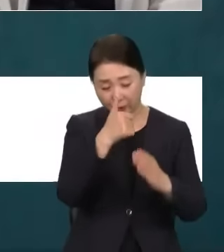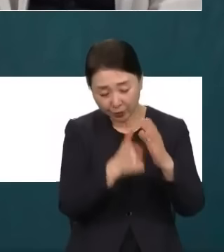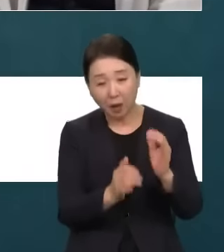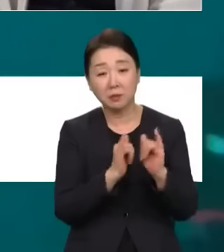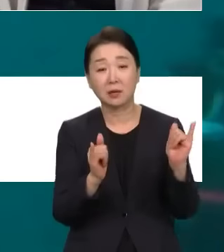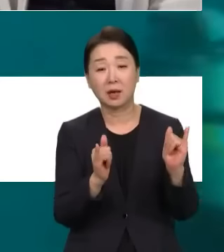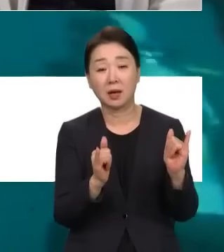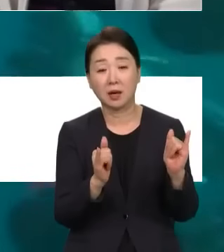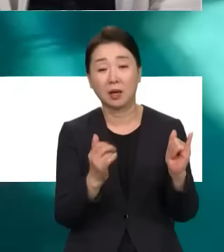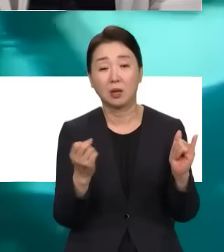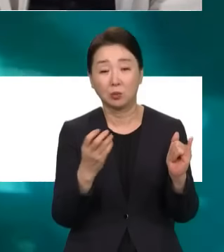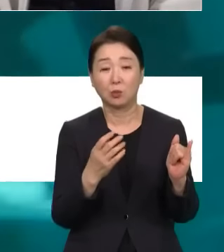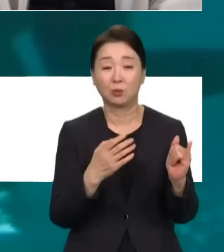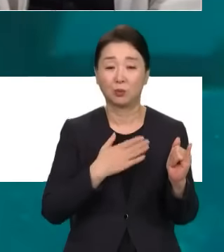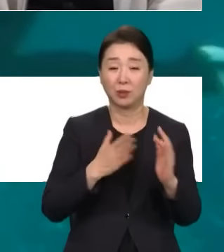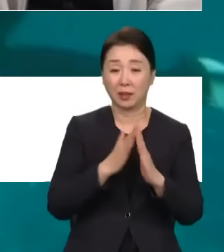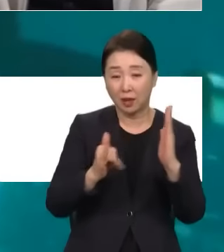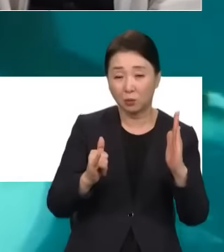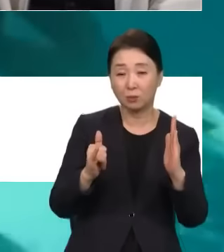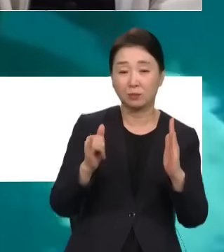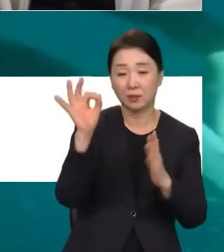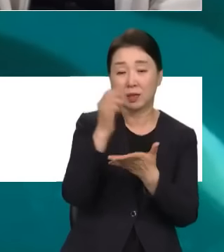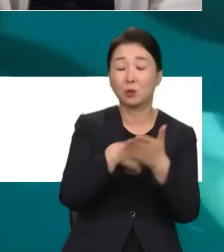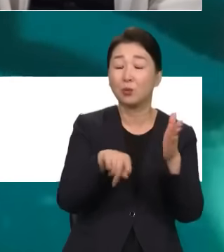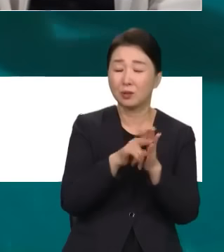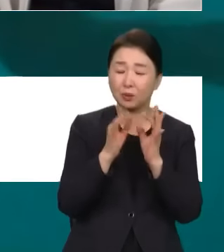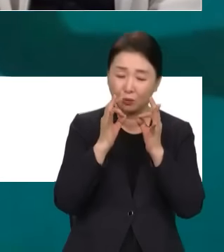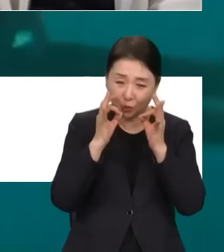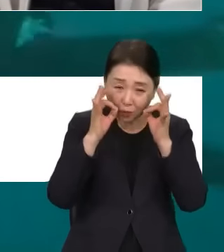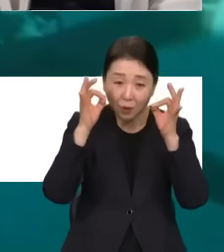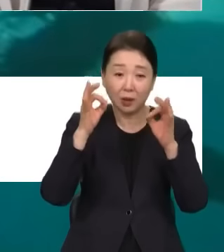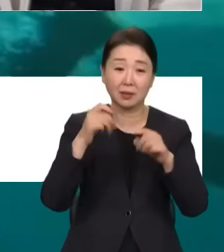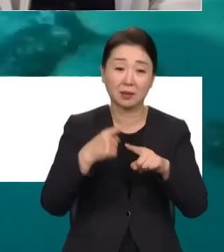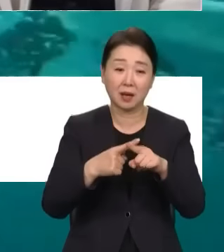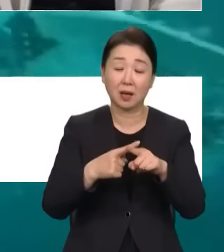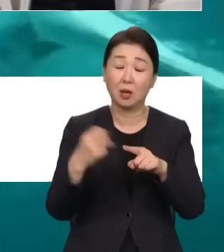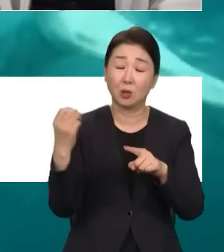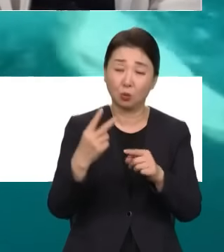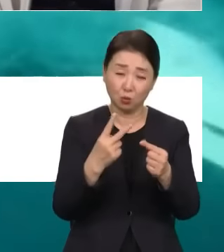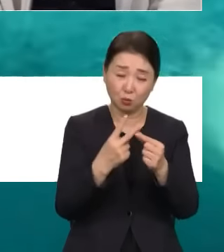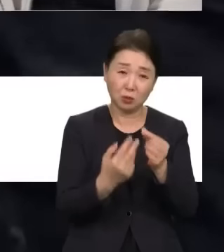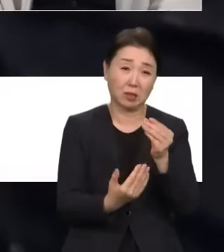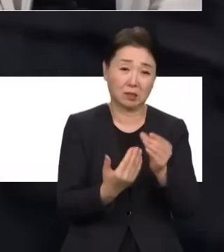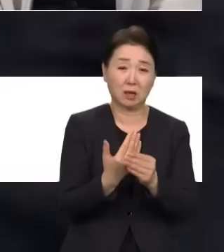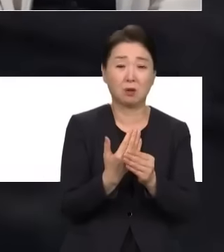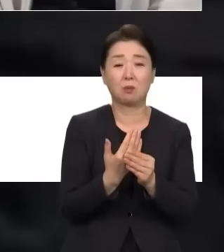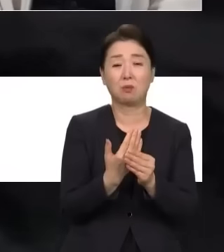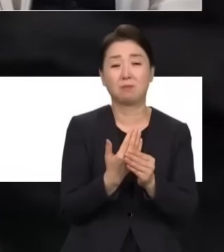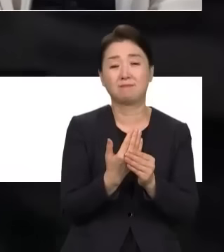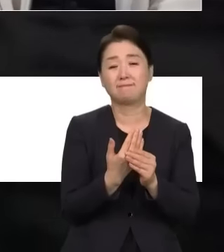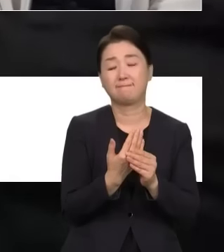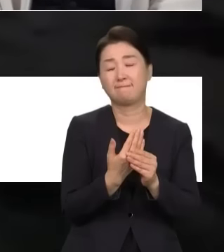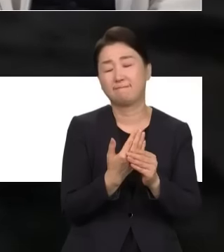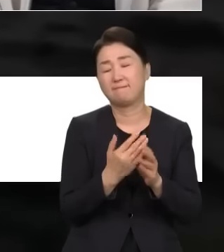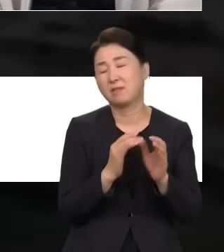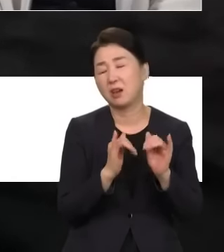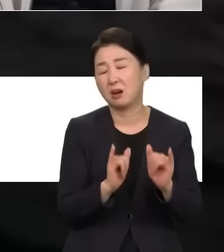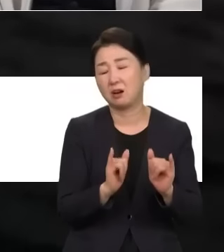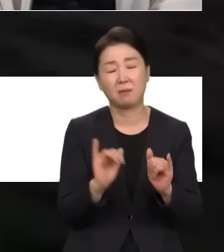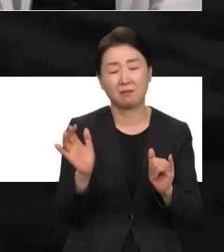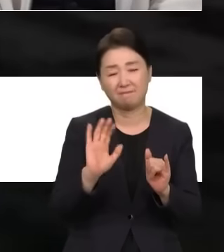그렇고 뭐 저희들 가족분들을 찾기 위해서 노력하시다가 제2의 사고가 발생하는 그런